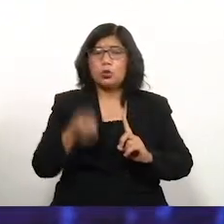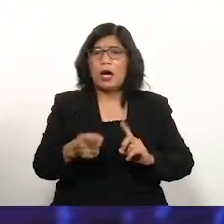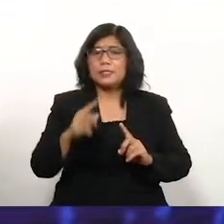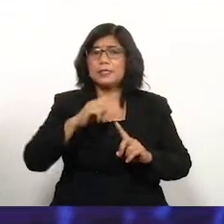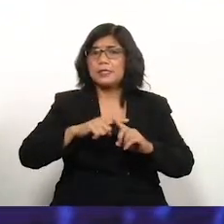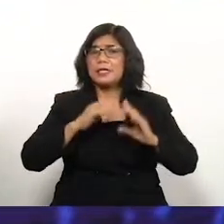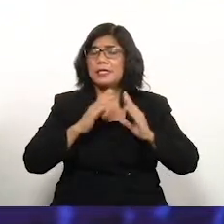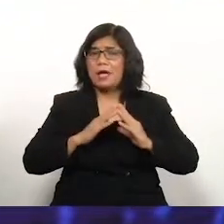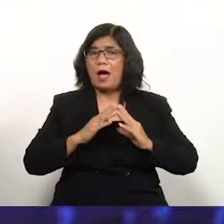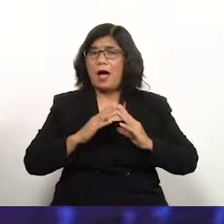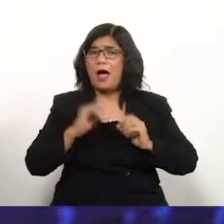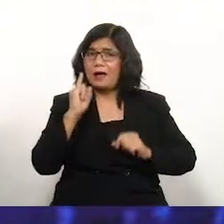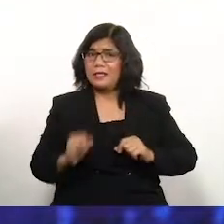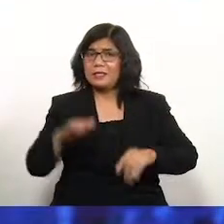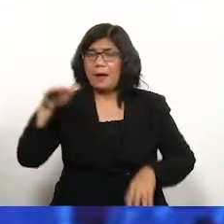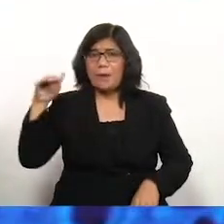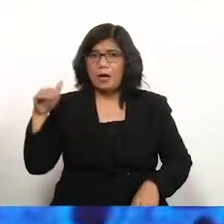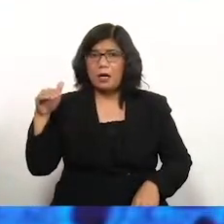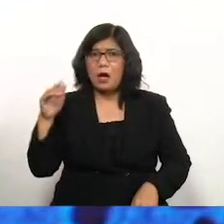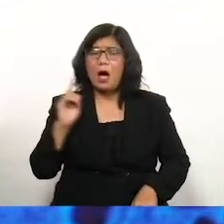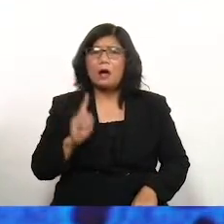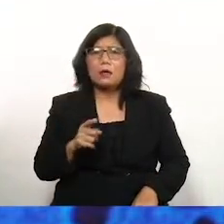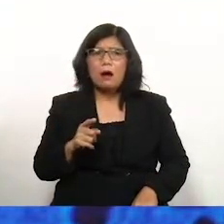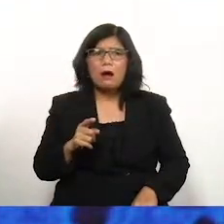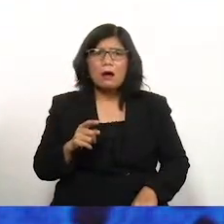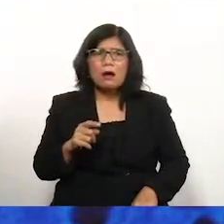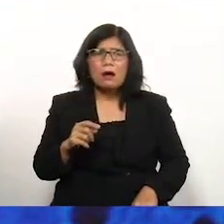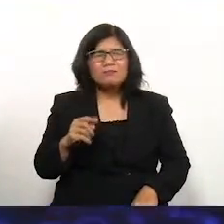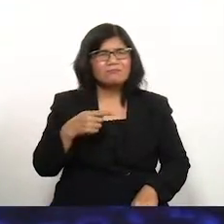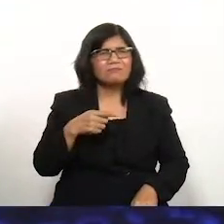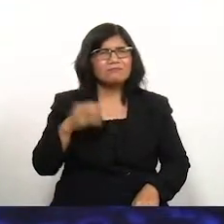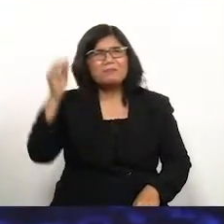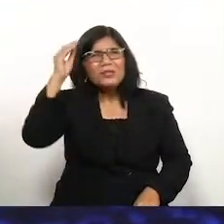deh zaman ada sesuatu yang Hai membingungkan